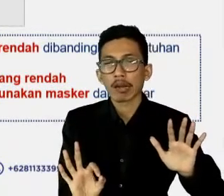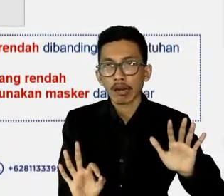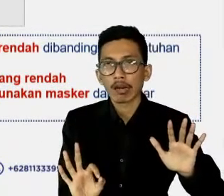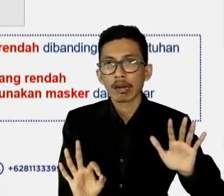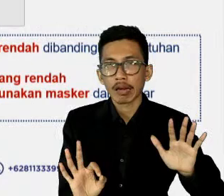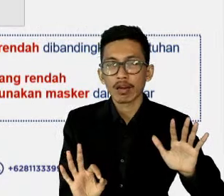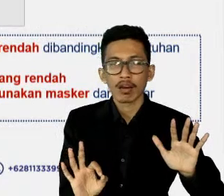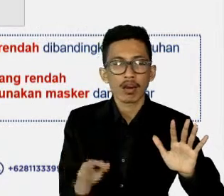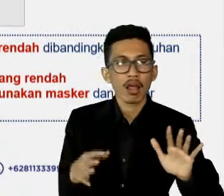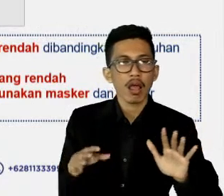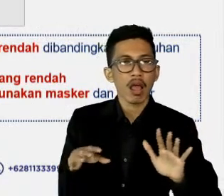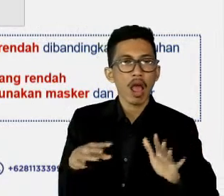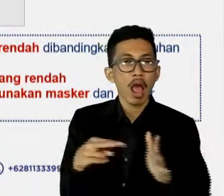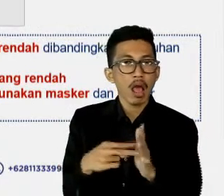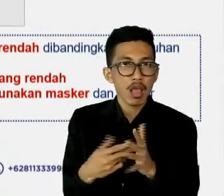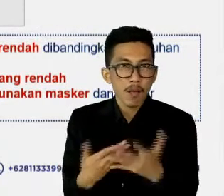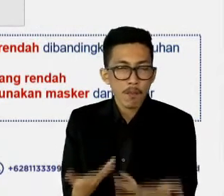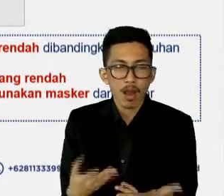adalah masih ada